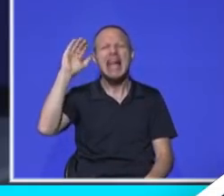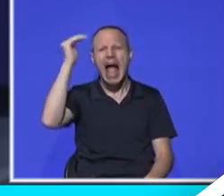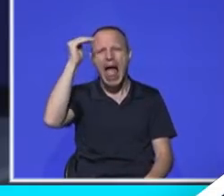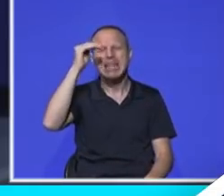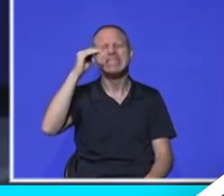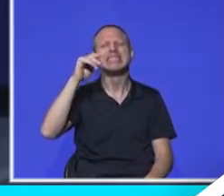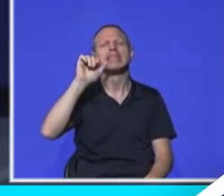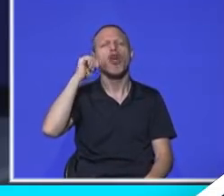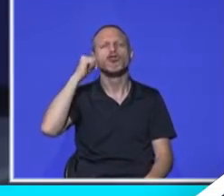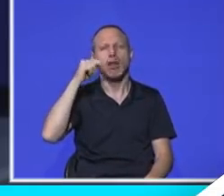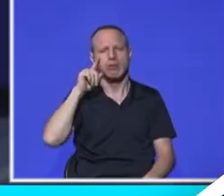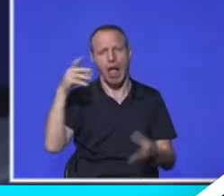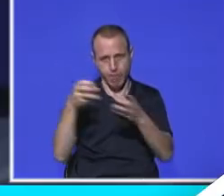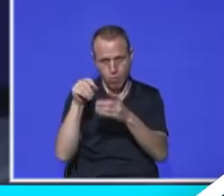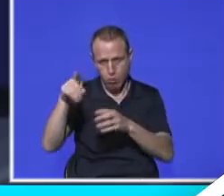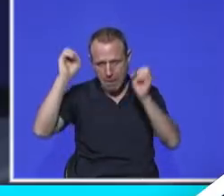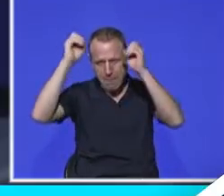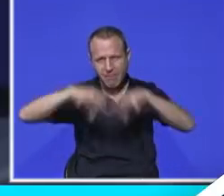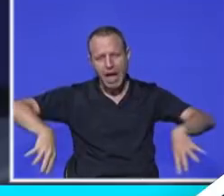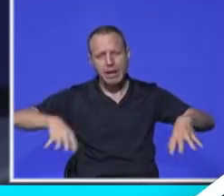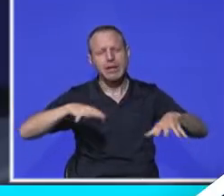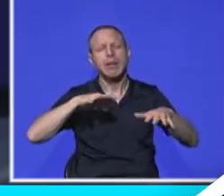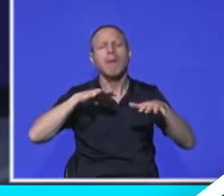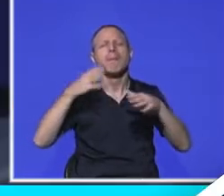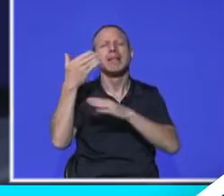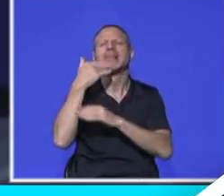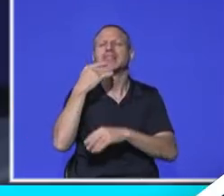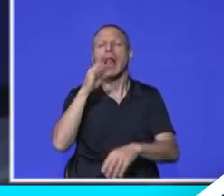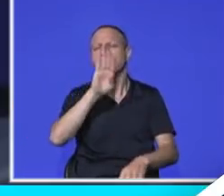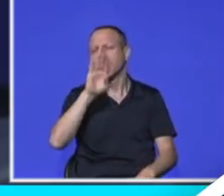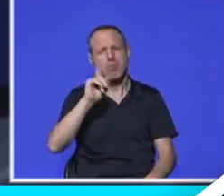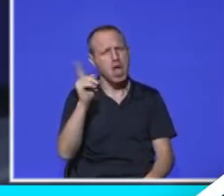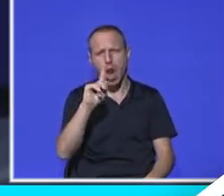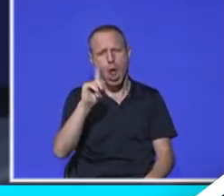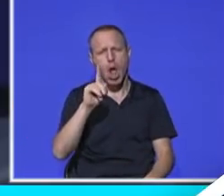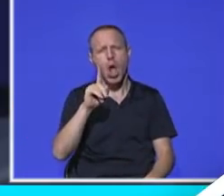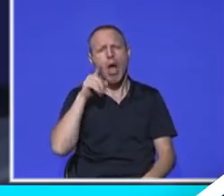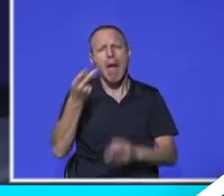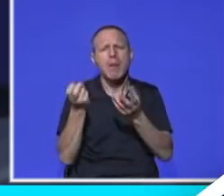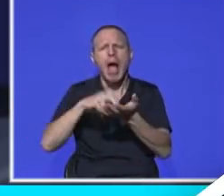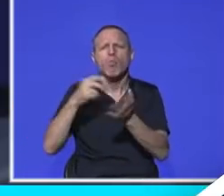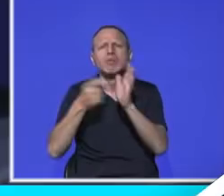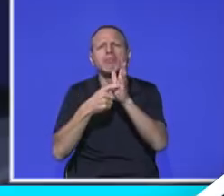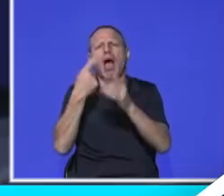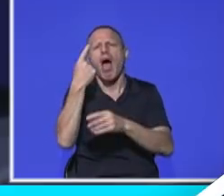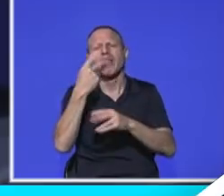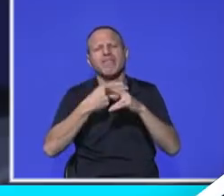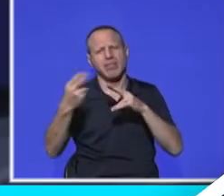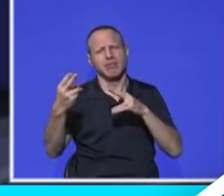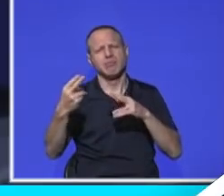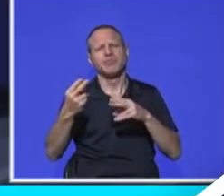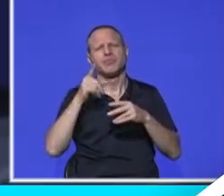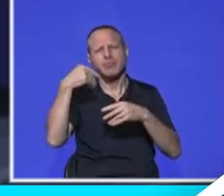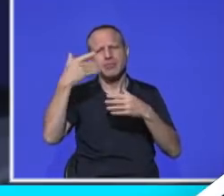הזו היא שמפרקת את מדינת ישראל, לא בנימין נתניהו. הם קמו מסיבה אחת ויחידה, להיות אלטרנטיבה שלטונית,